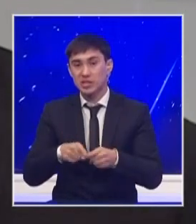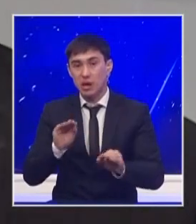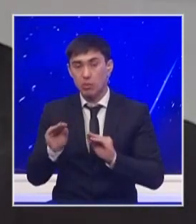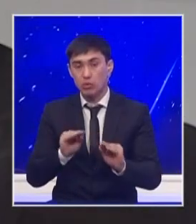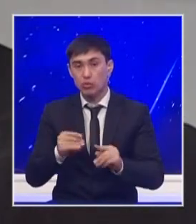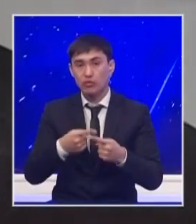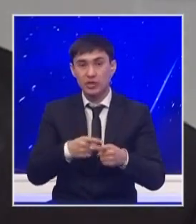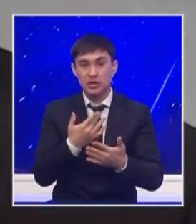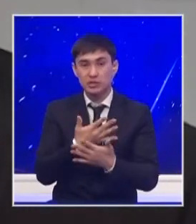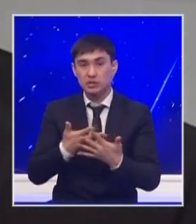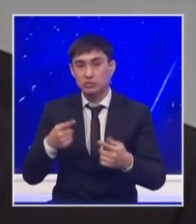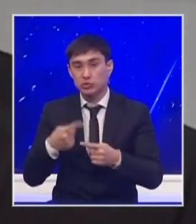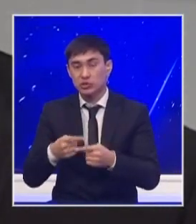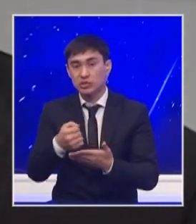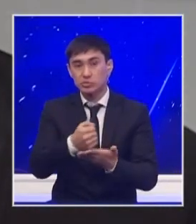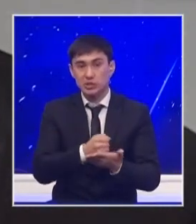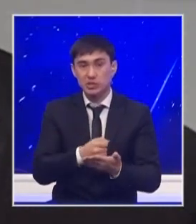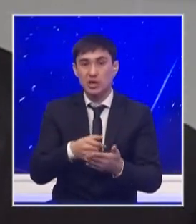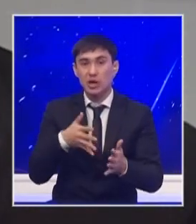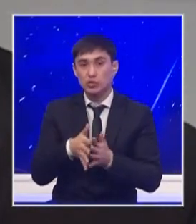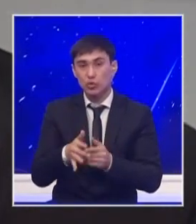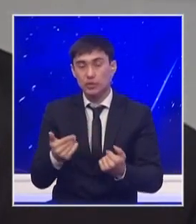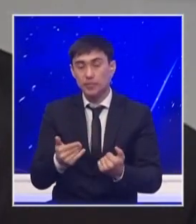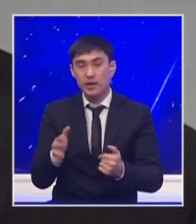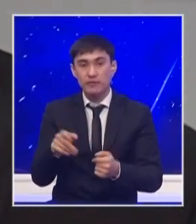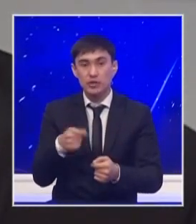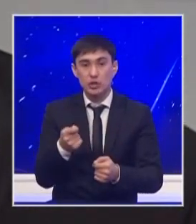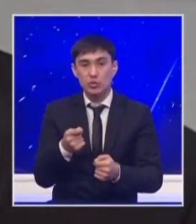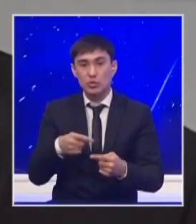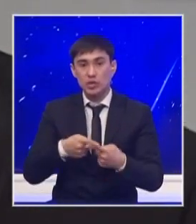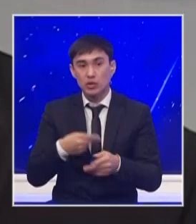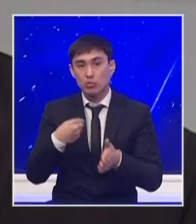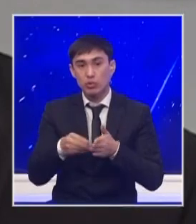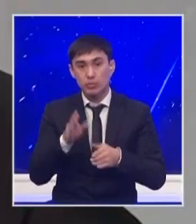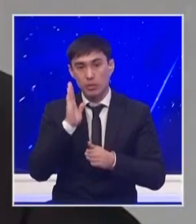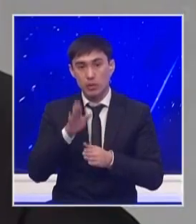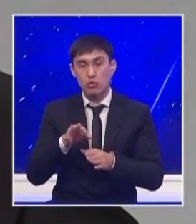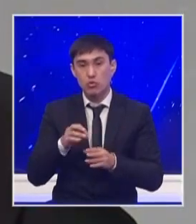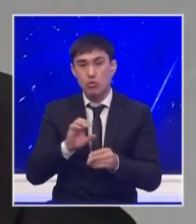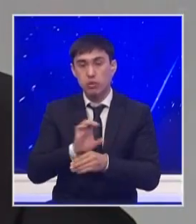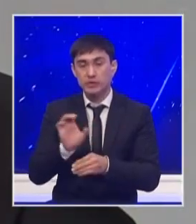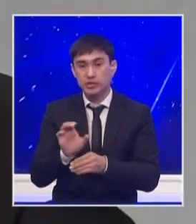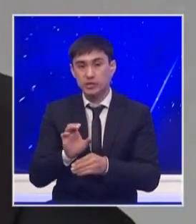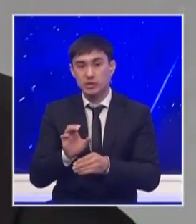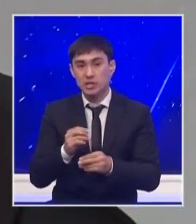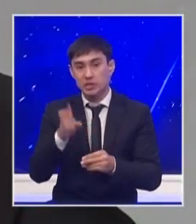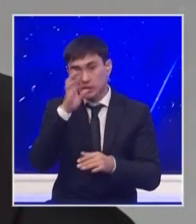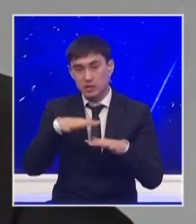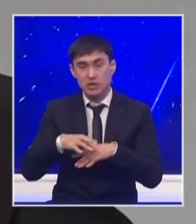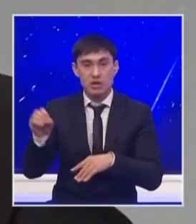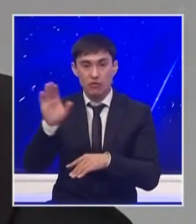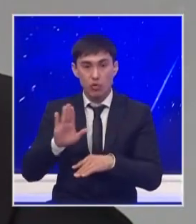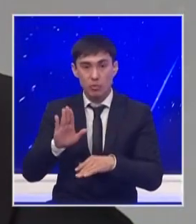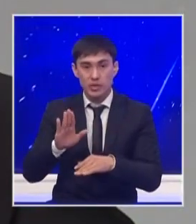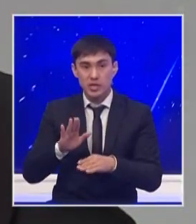аппаратуры инструментов запчастей расходников всю эту технику теперь приходится приобретать напрямую производителей причем не только из стран Европы